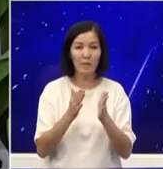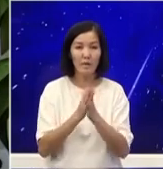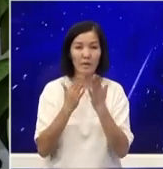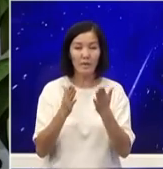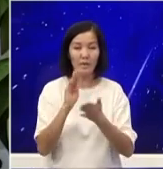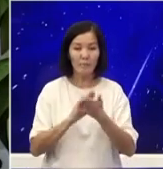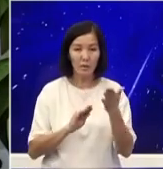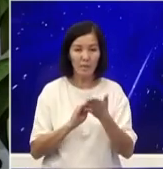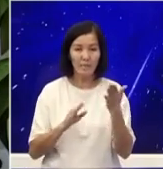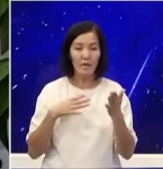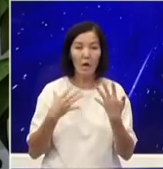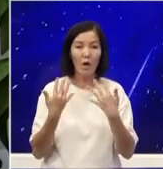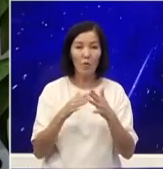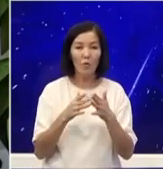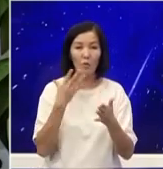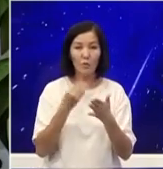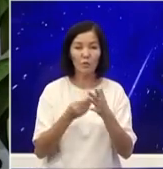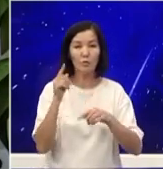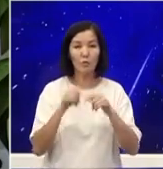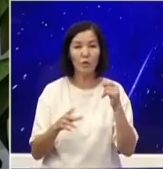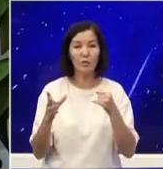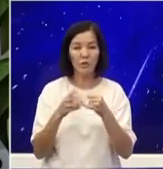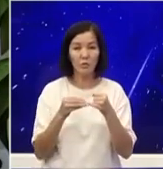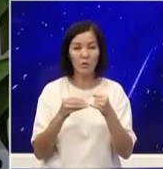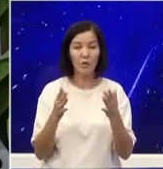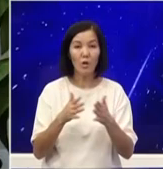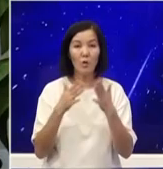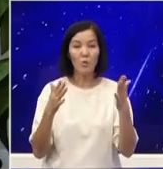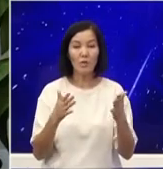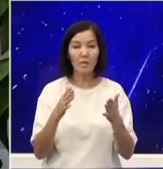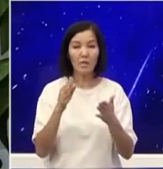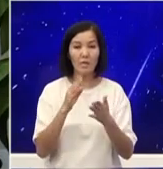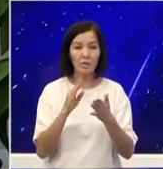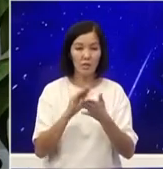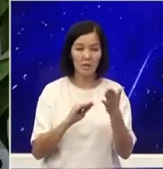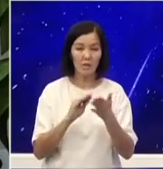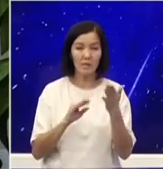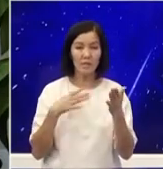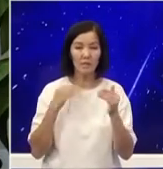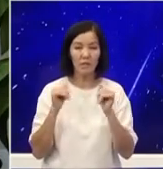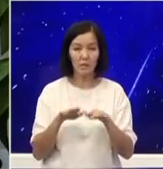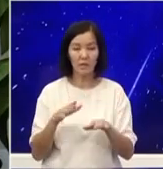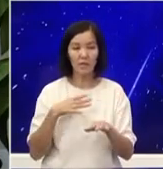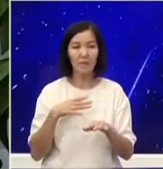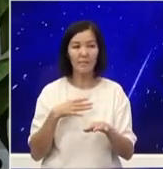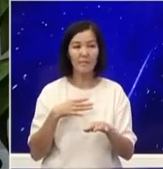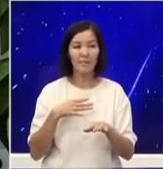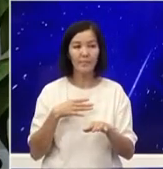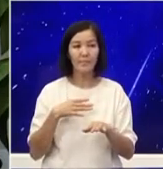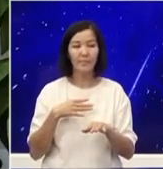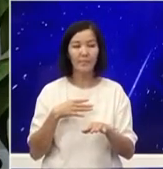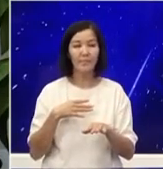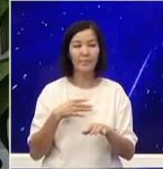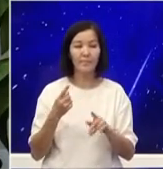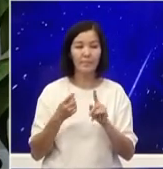жаңағы Көктерек ауыл туралы, өзінің туған жер туралы бір үлкен осындай кітап жазуға шештік. Оған түрткі болған себеп